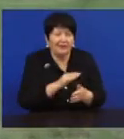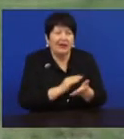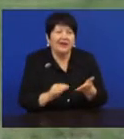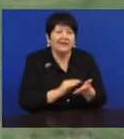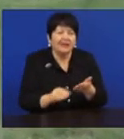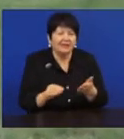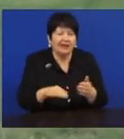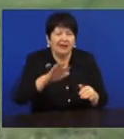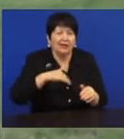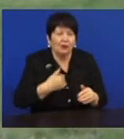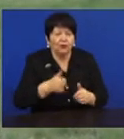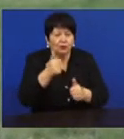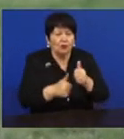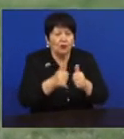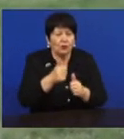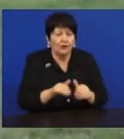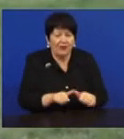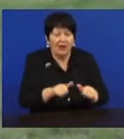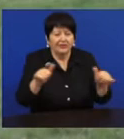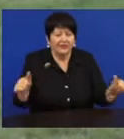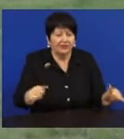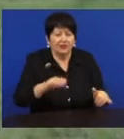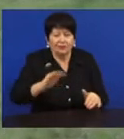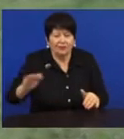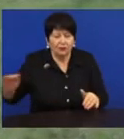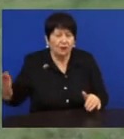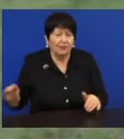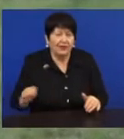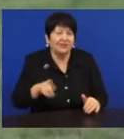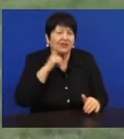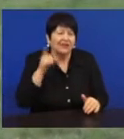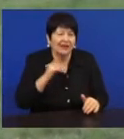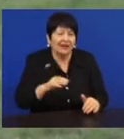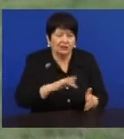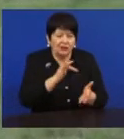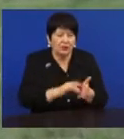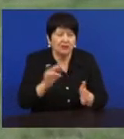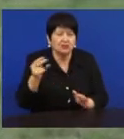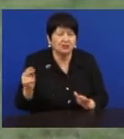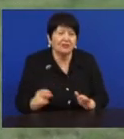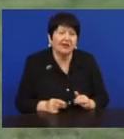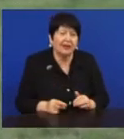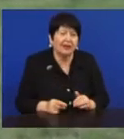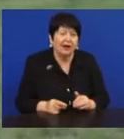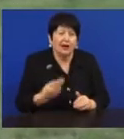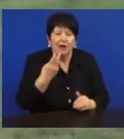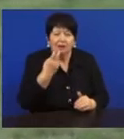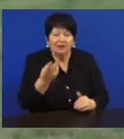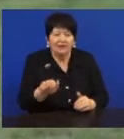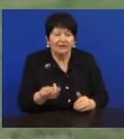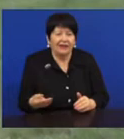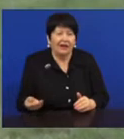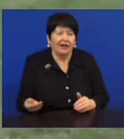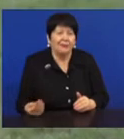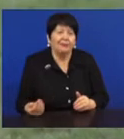și recentul nostru concurs desfășurat pentru copii și tineri din orașul Cimișlia privind plasarea